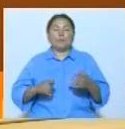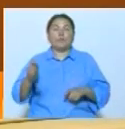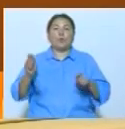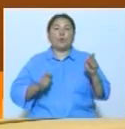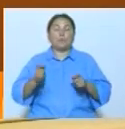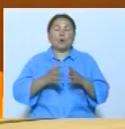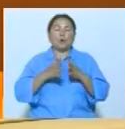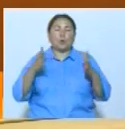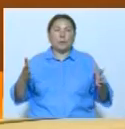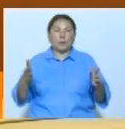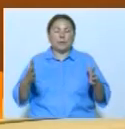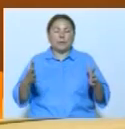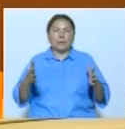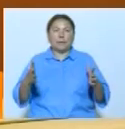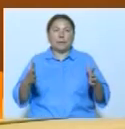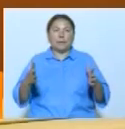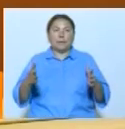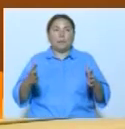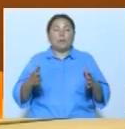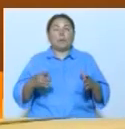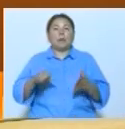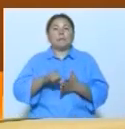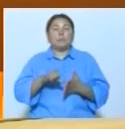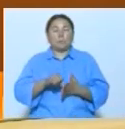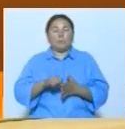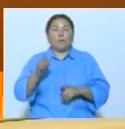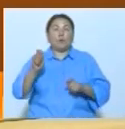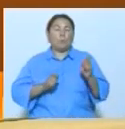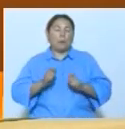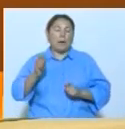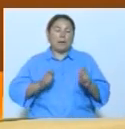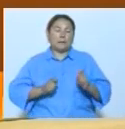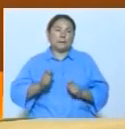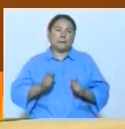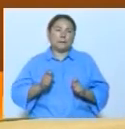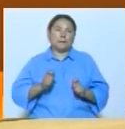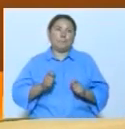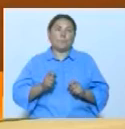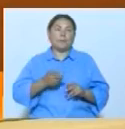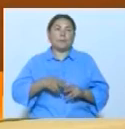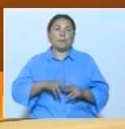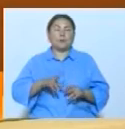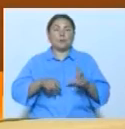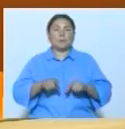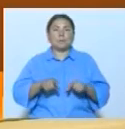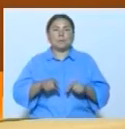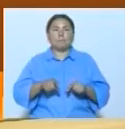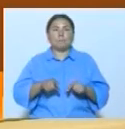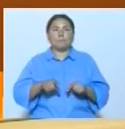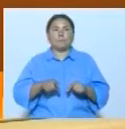форумды ұйымдастырып отырмыз. Бұл форумға кімдер қатысып отыр? Бұл форумға осы өлкеміздегі зиялы қауым